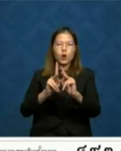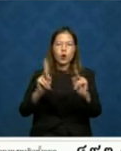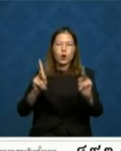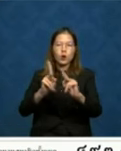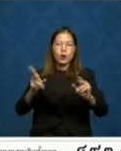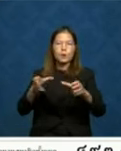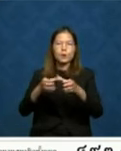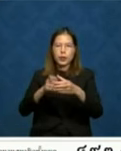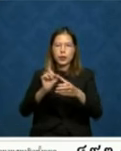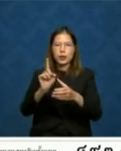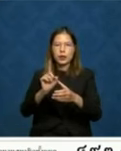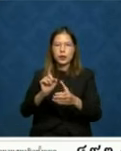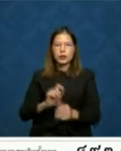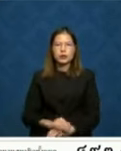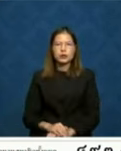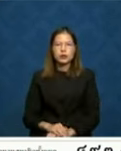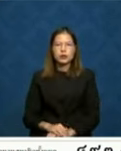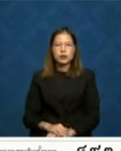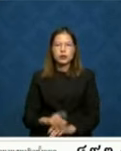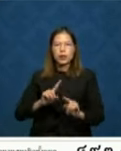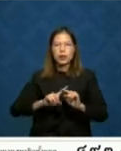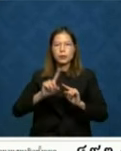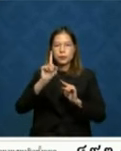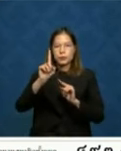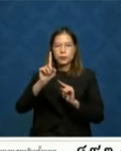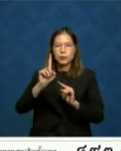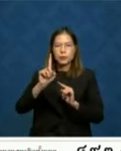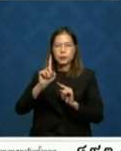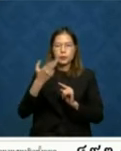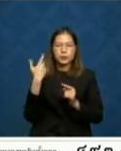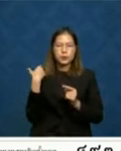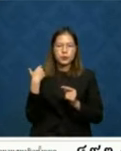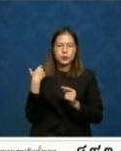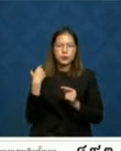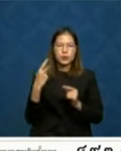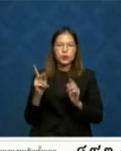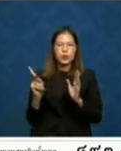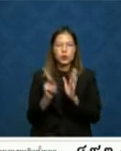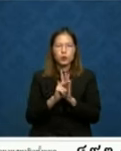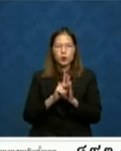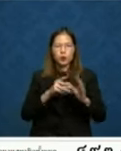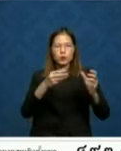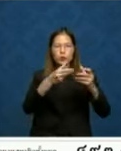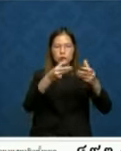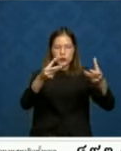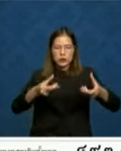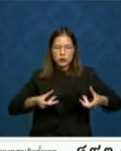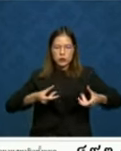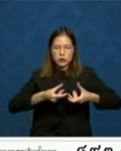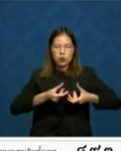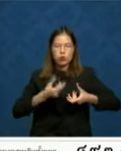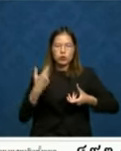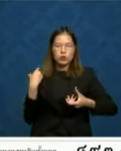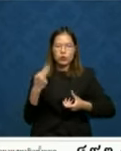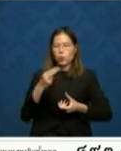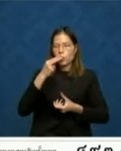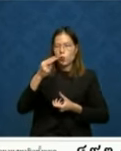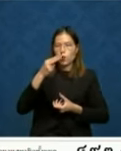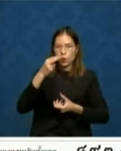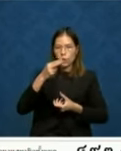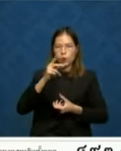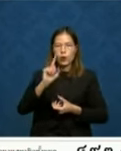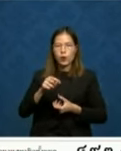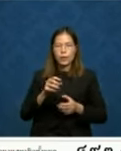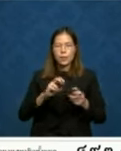รรมาธิการค่ะในประเด็นที่1ค่ะร่างกฎกระทรวงเพื่อแบนส่วนประกอบของบุหรี่ค่ะเรื่อง